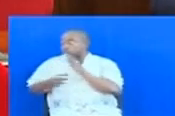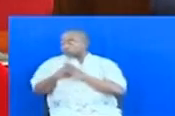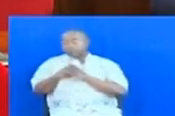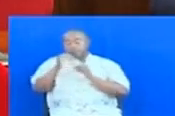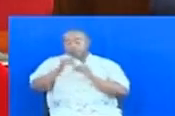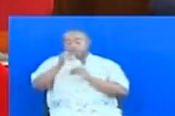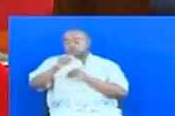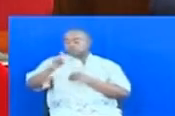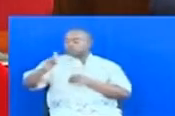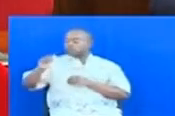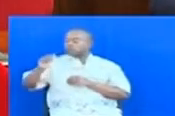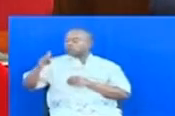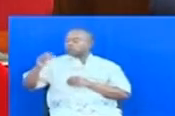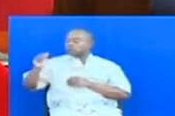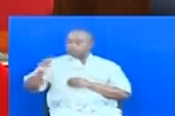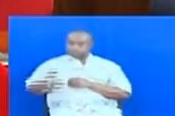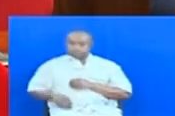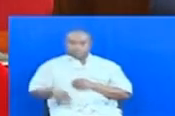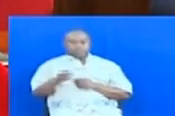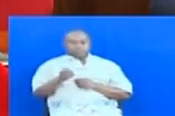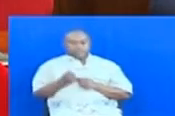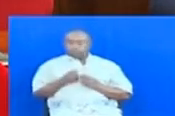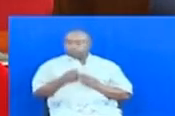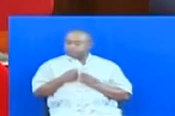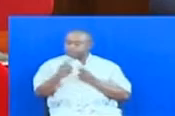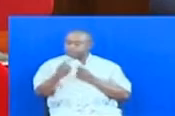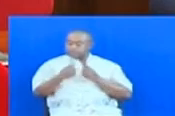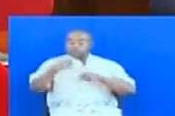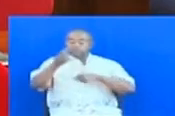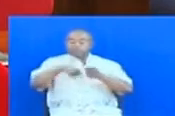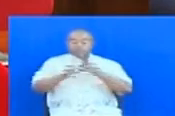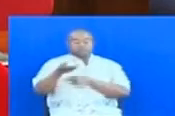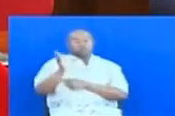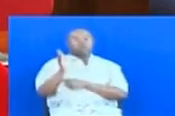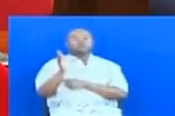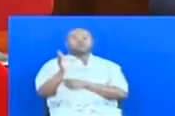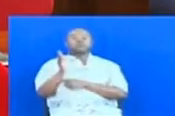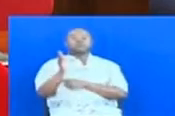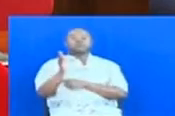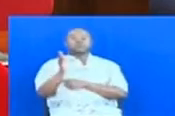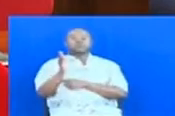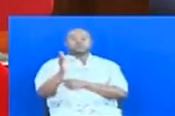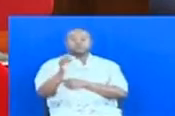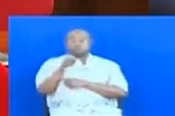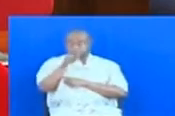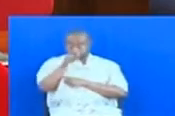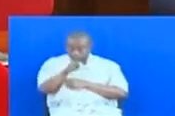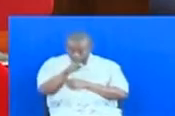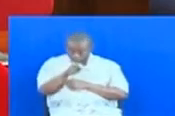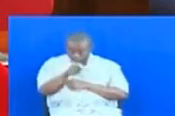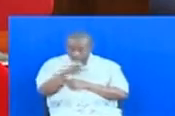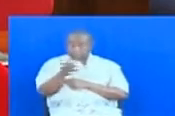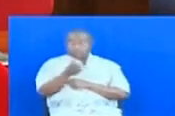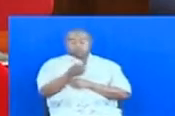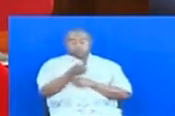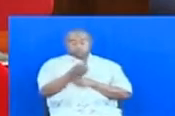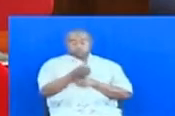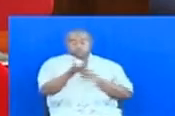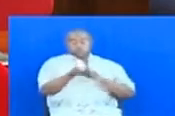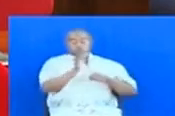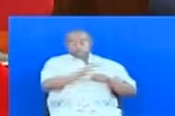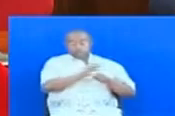Lakini sambamba na hilo, bado majadiliano yanaendelea ndani ya serikali, ikiwezekana wahandisi wa umwagiliaji waliokuwa